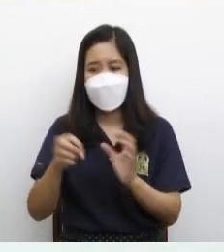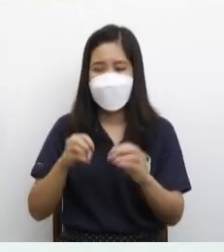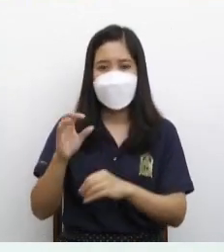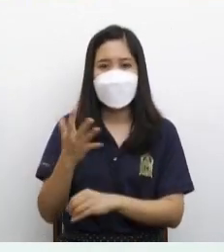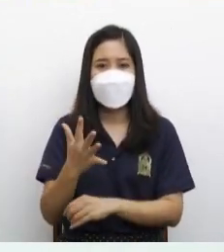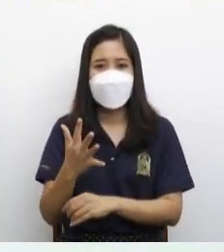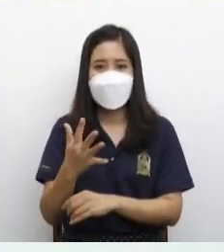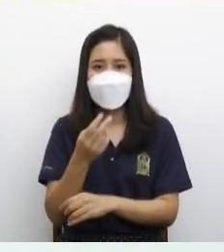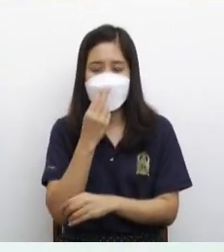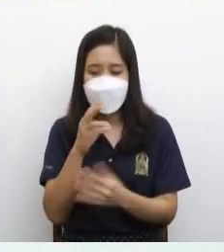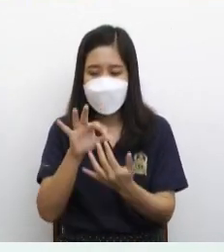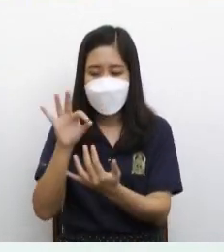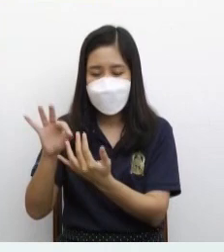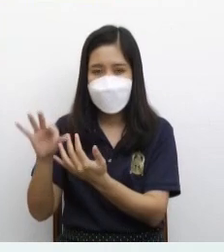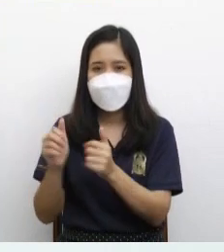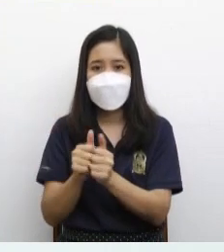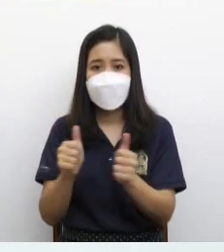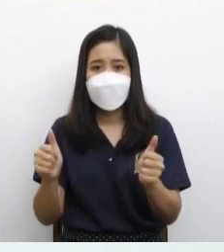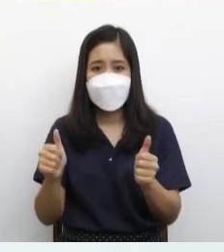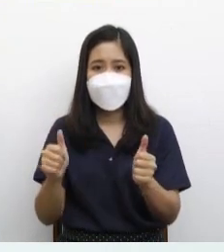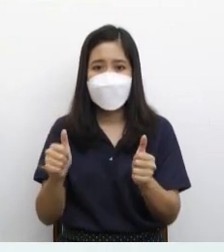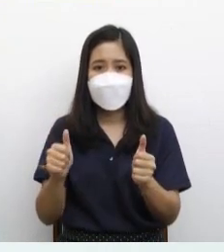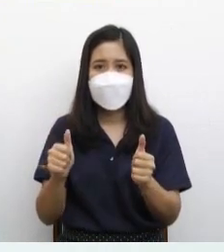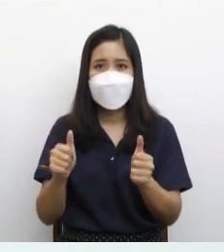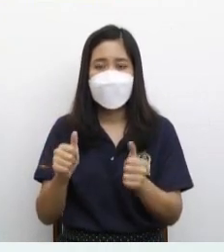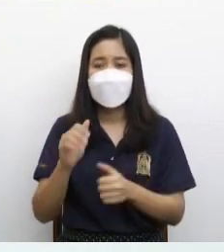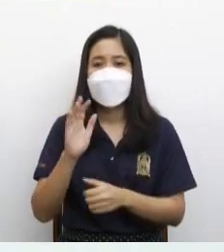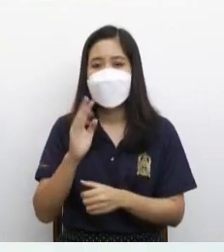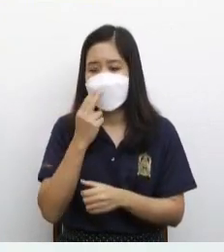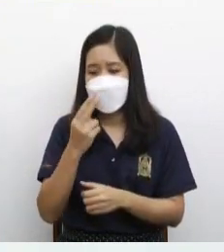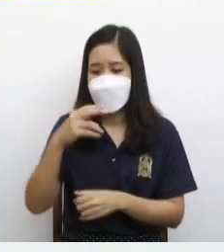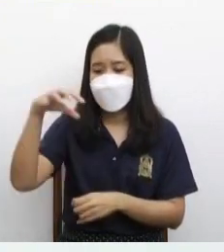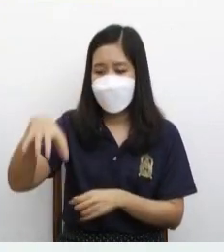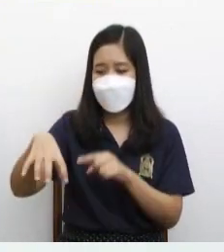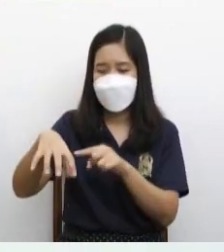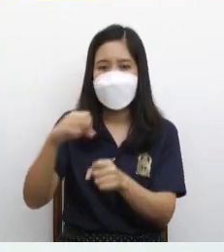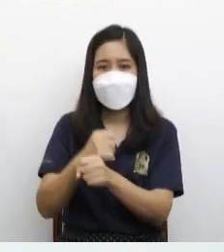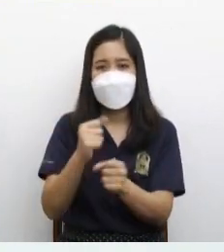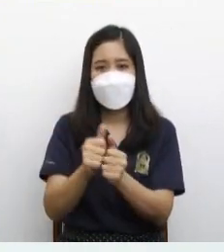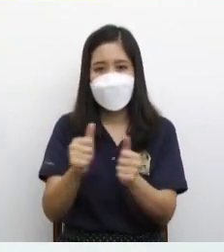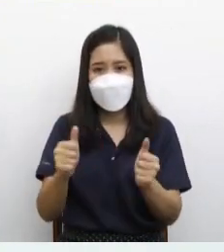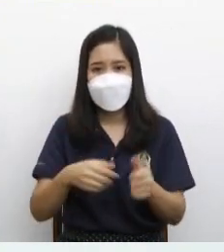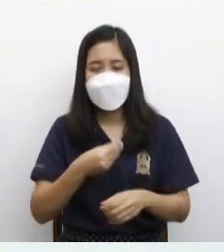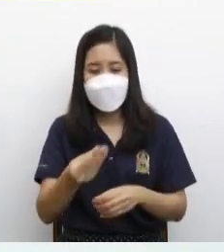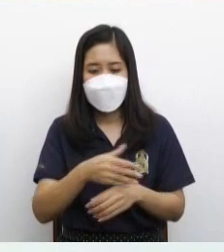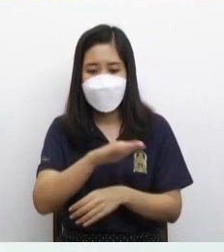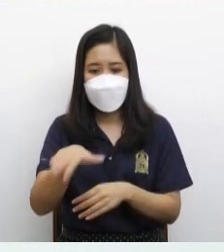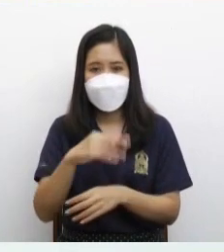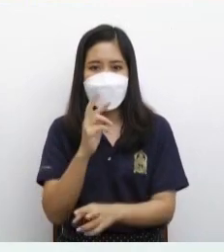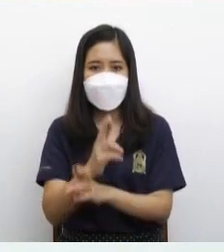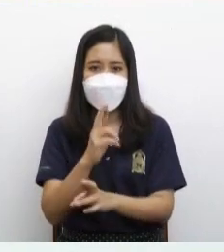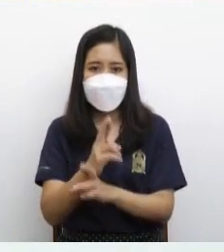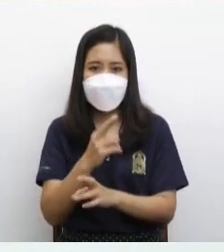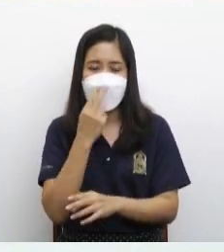ทำให้เป็นภาพลักษณ์ที่ไม่ดีต่อภาพโดยรวมขององค์ถ้าเราก็ขอให้ทุกคนได้ระมัดระวังนะครับ